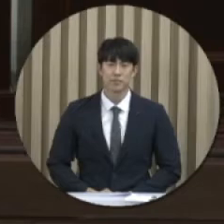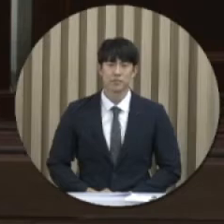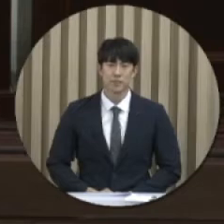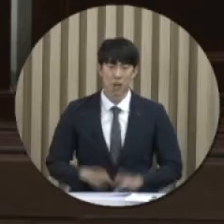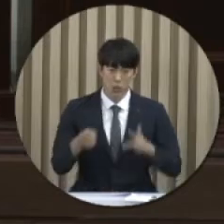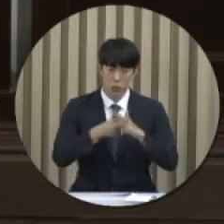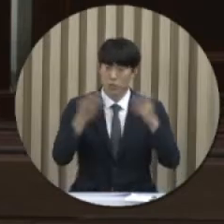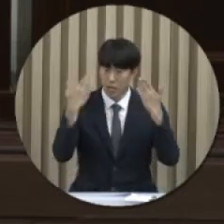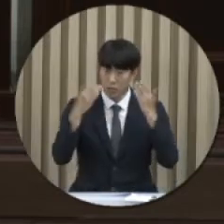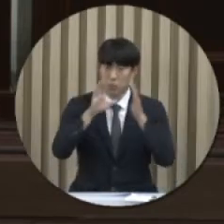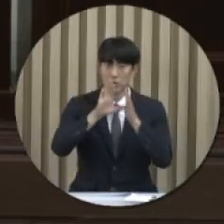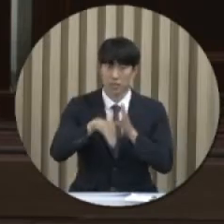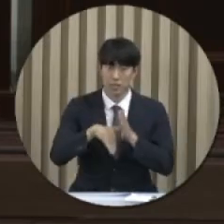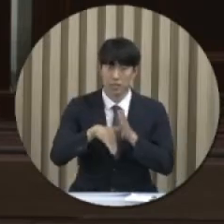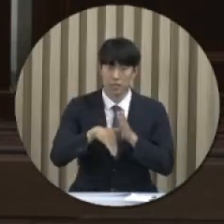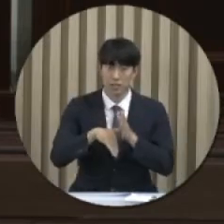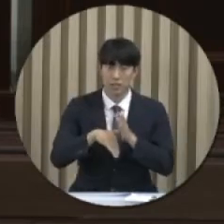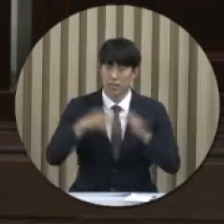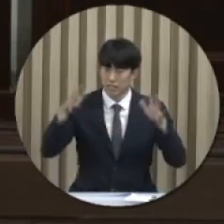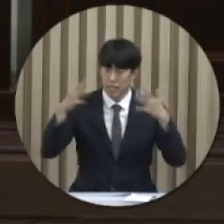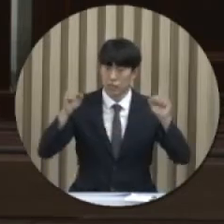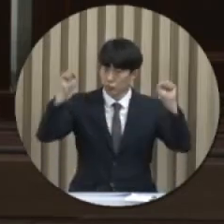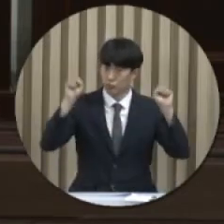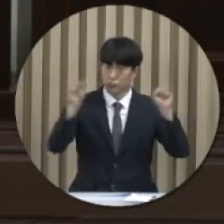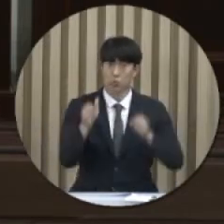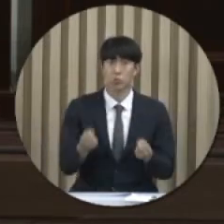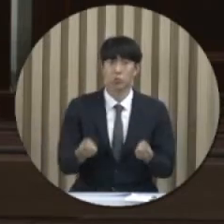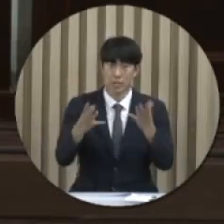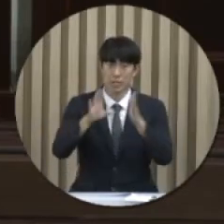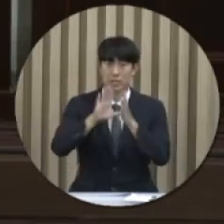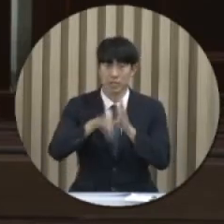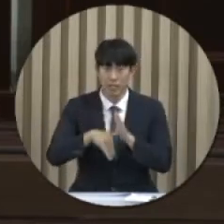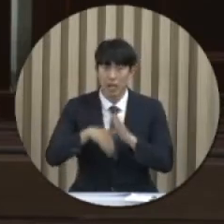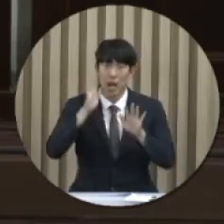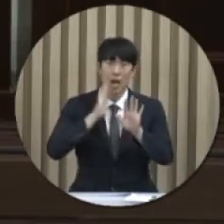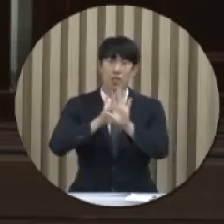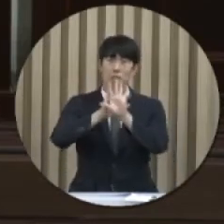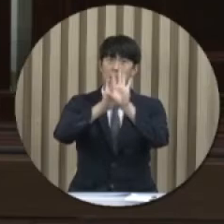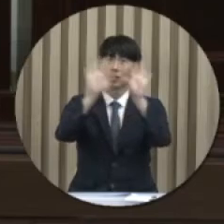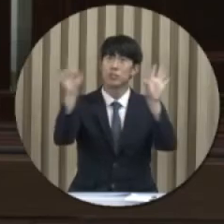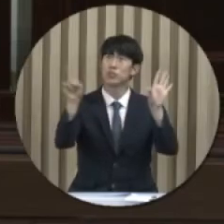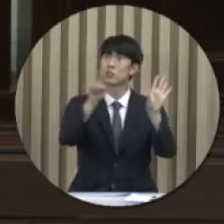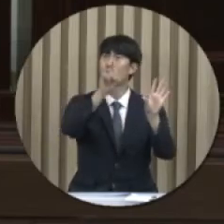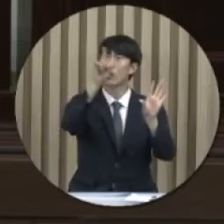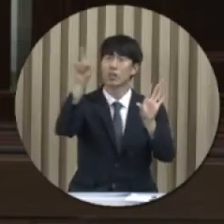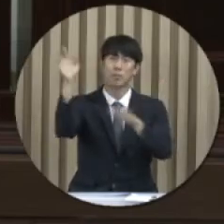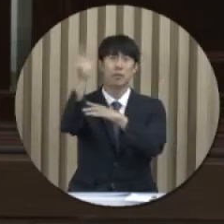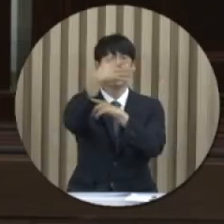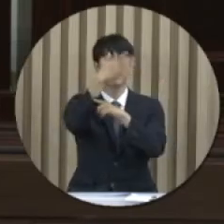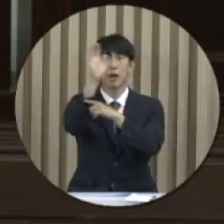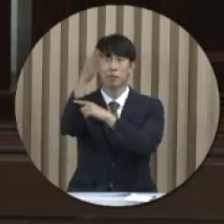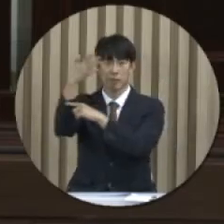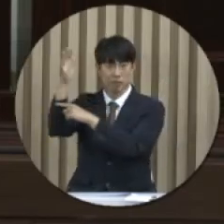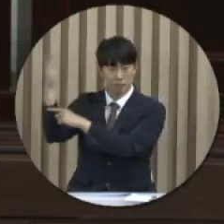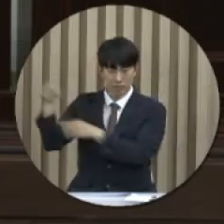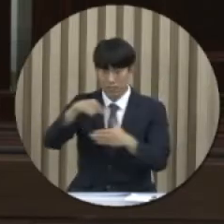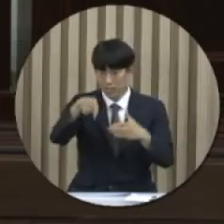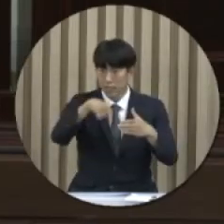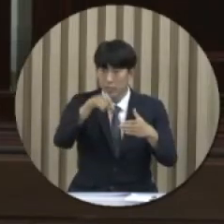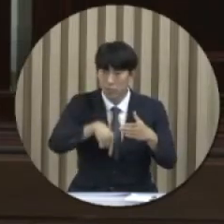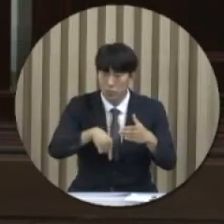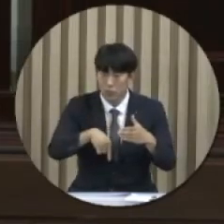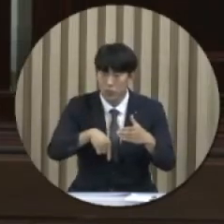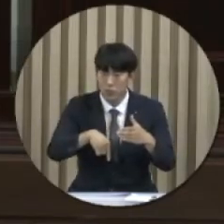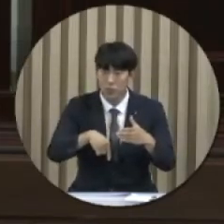초등학교 시절 가을 운동회 날 하늘 위를 덮은 만국기 사이로 종이 비행기